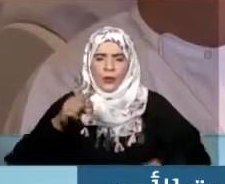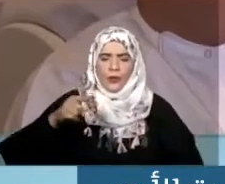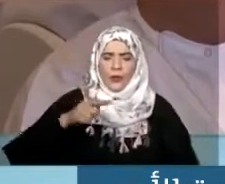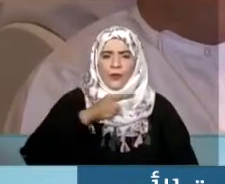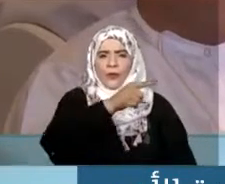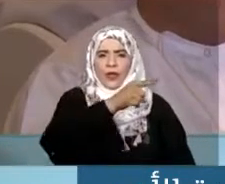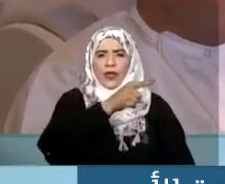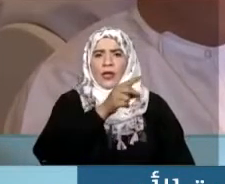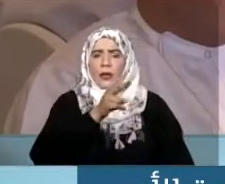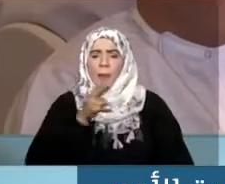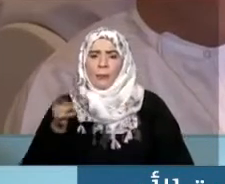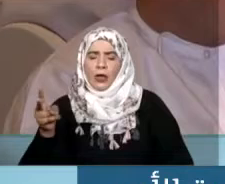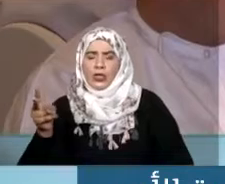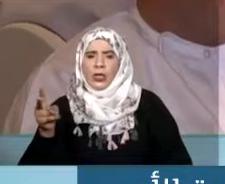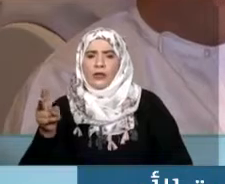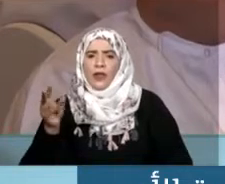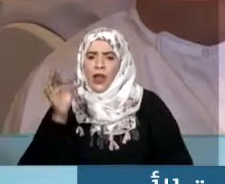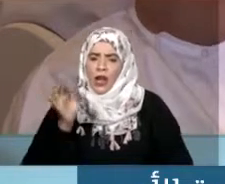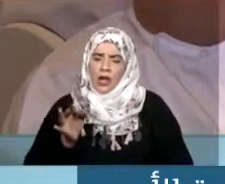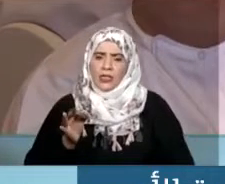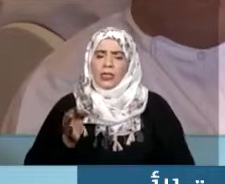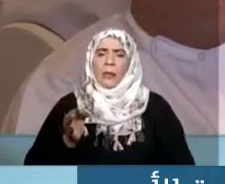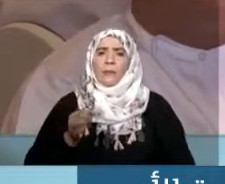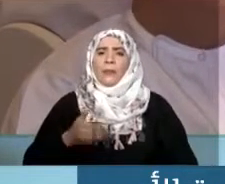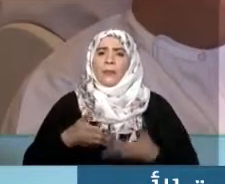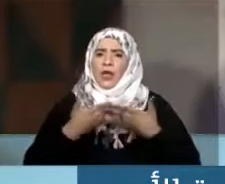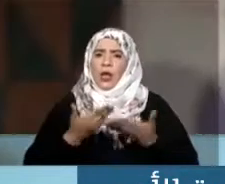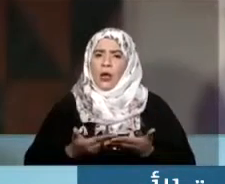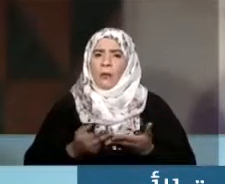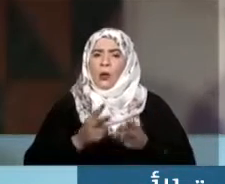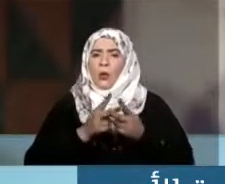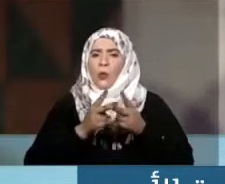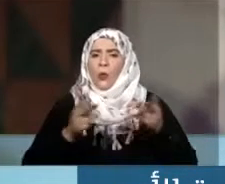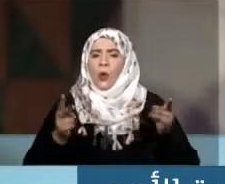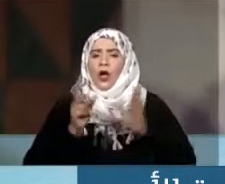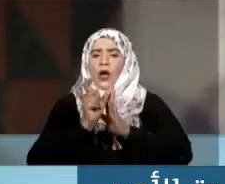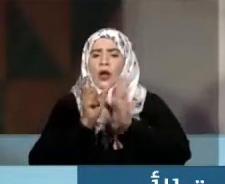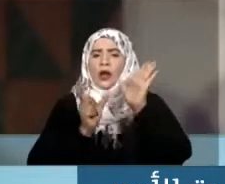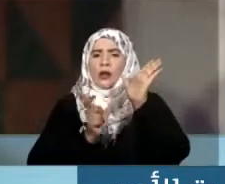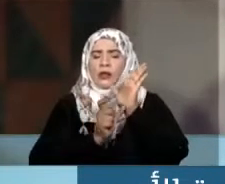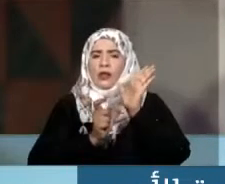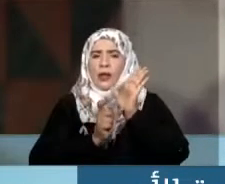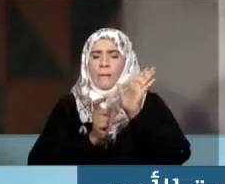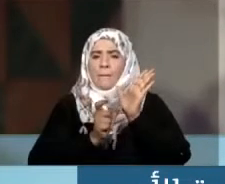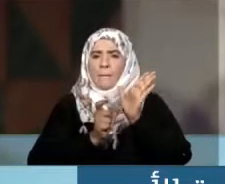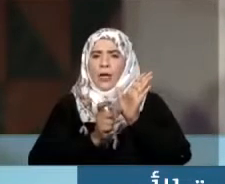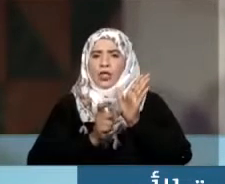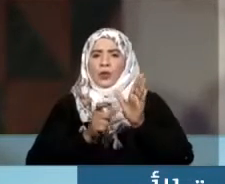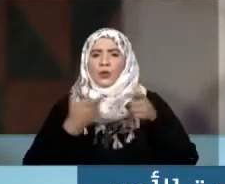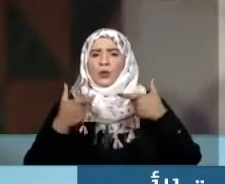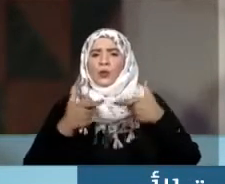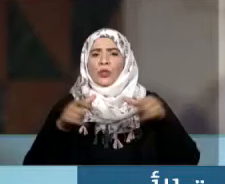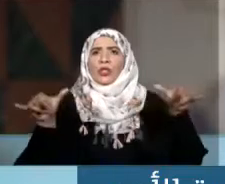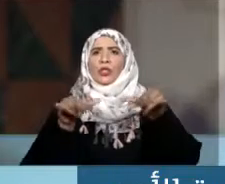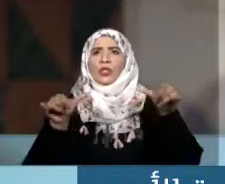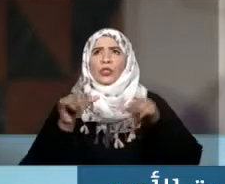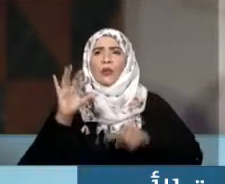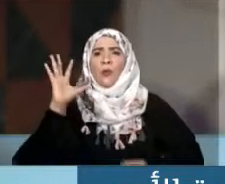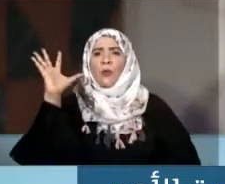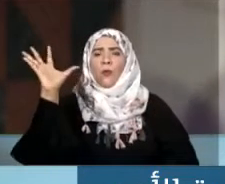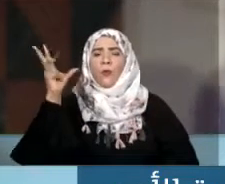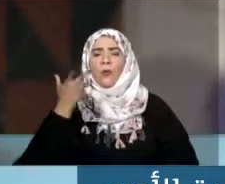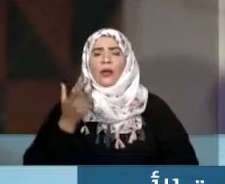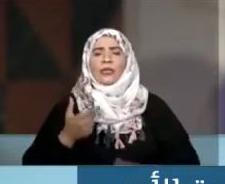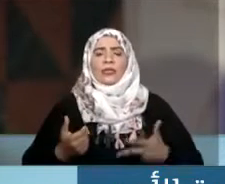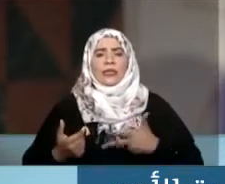الدقيق، بحيث أن توفر بيئة محاكاة لأنظمة وشبكات مؤسسات كبيرة من